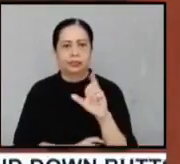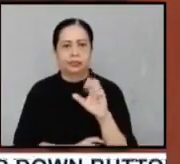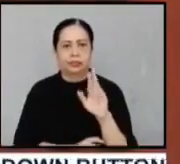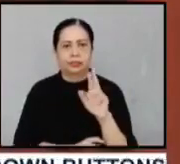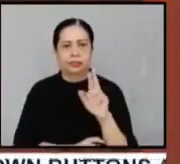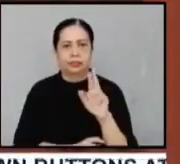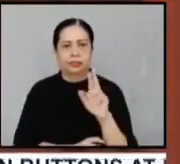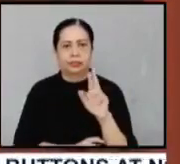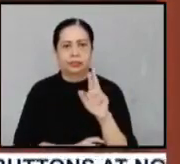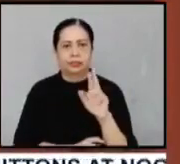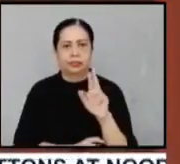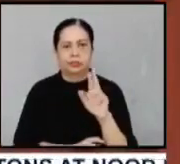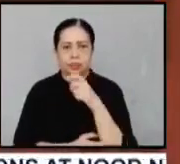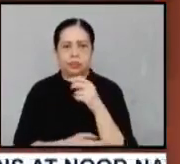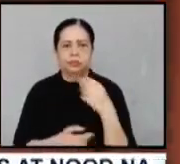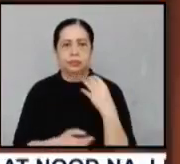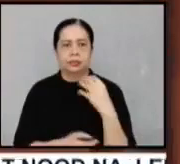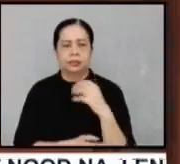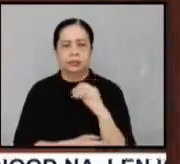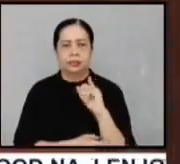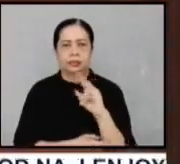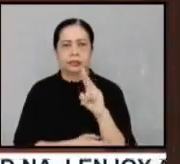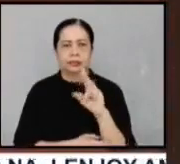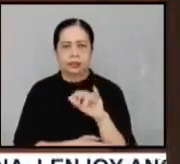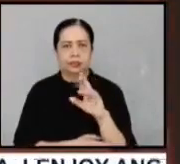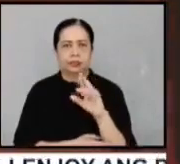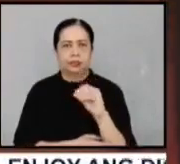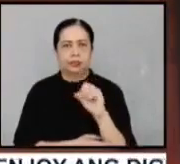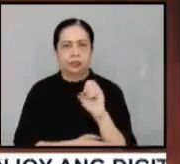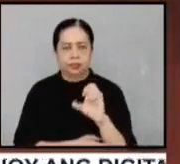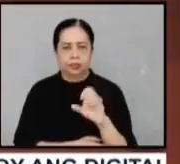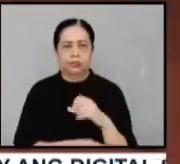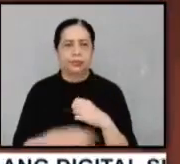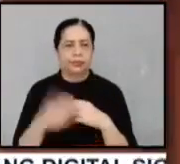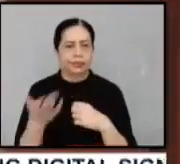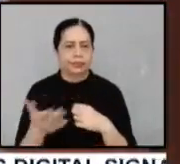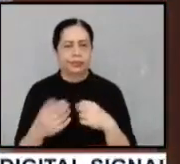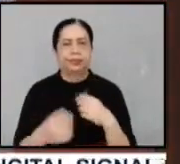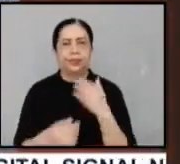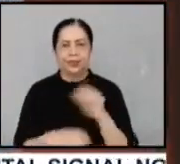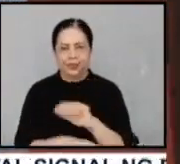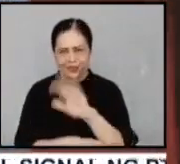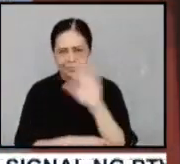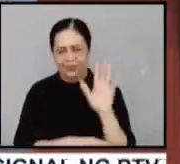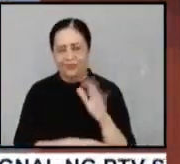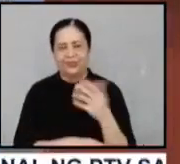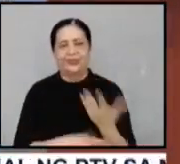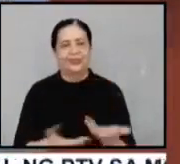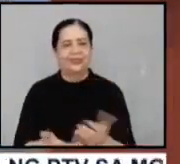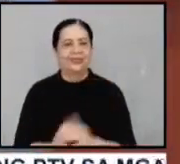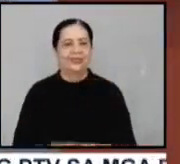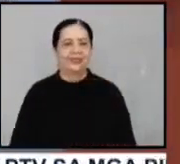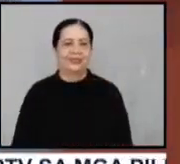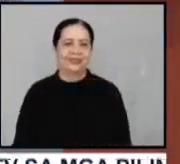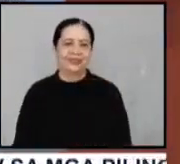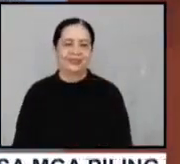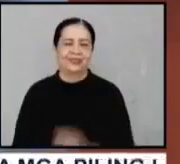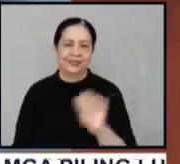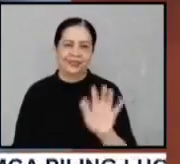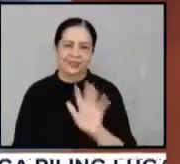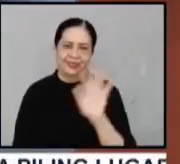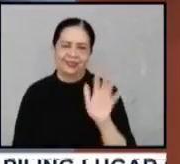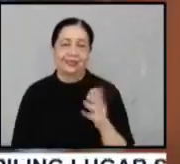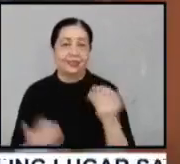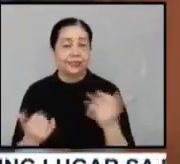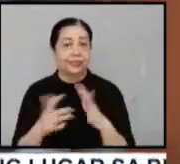Care Group na si Ida Rose Pamintuan. Good morning and welcome sa Rise and Shine. Good morning. Welcome to Rise and Shine. Good morning. All right, to start off,